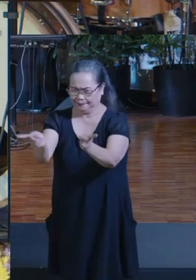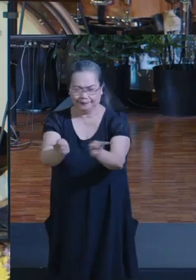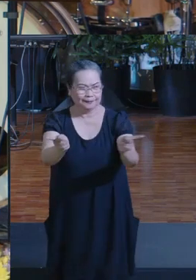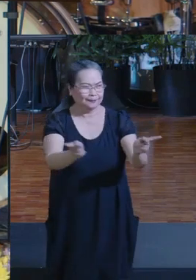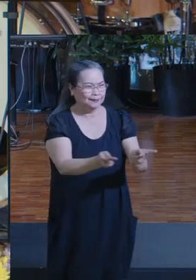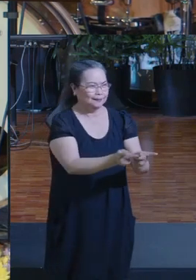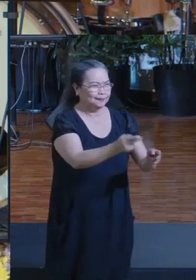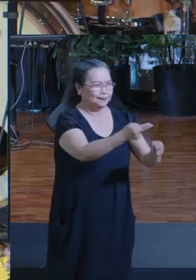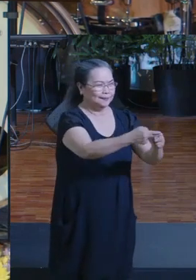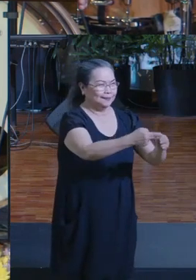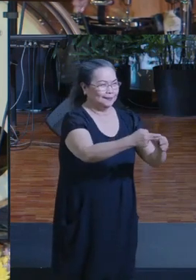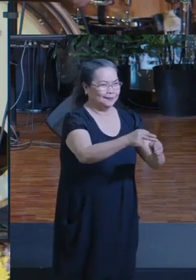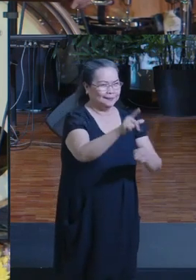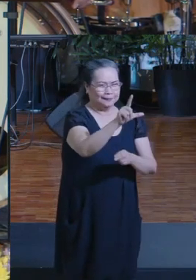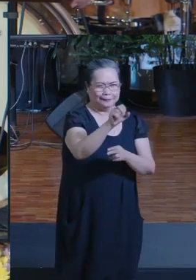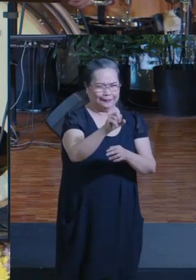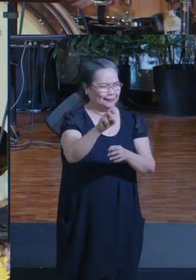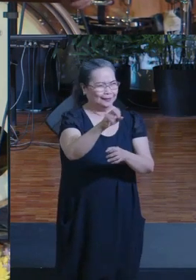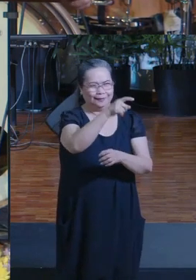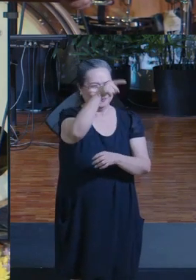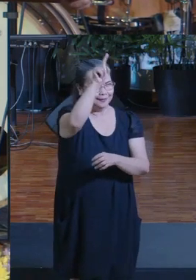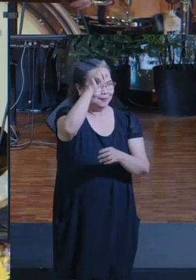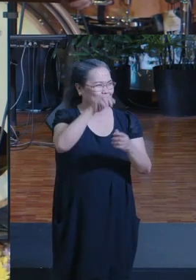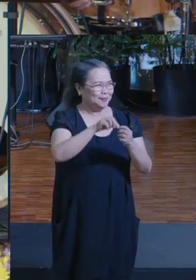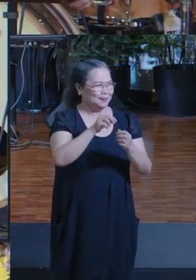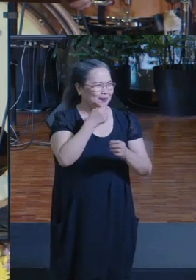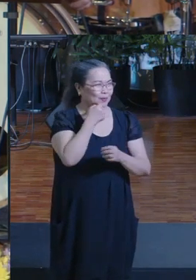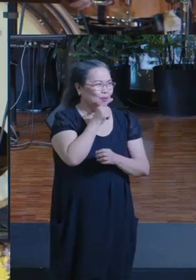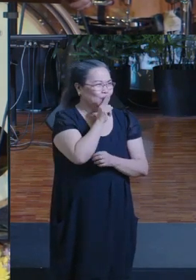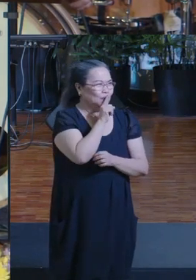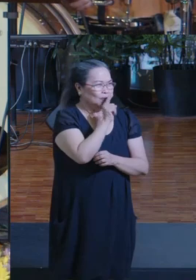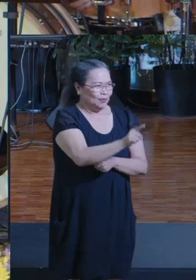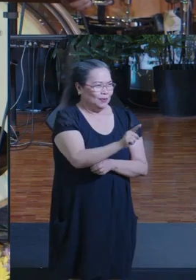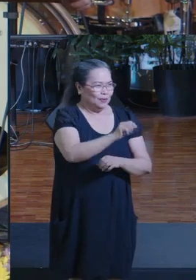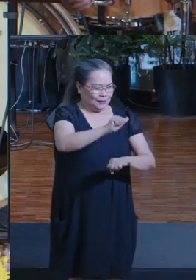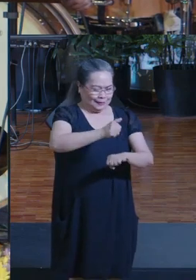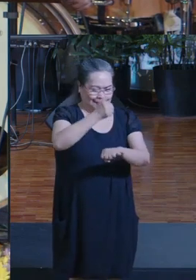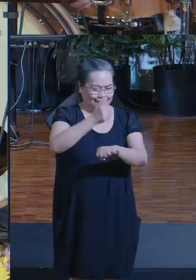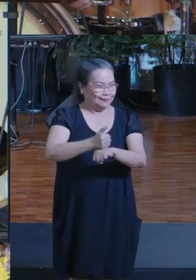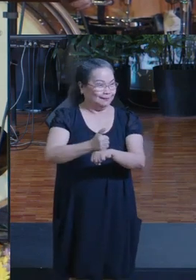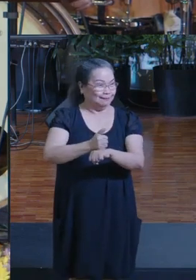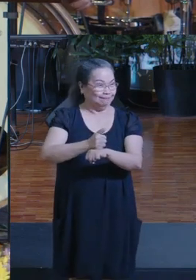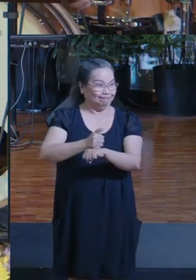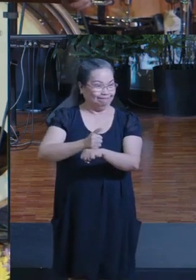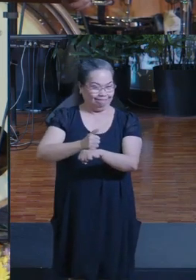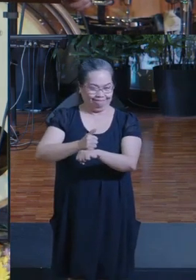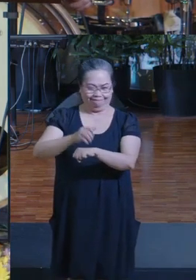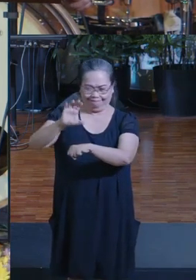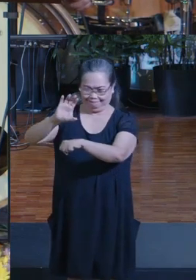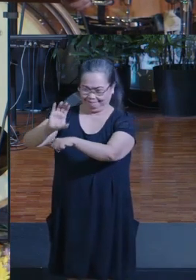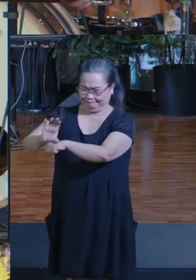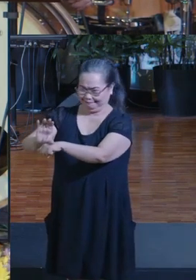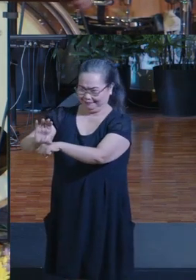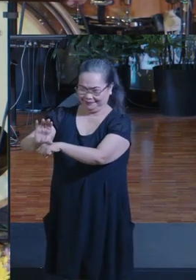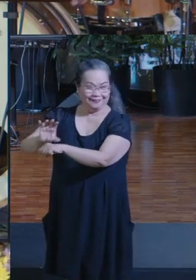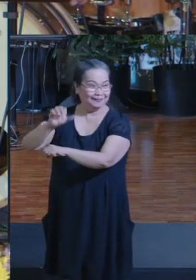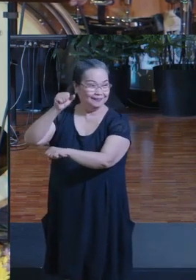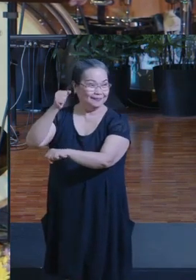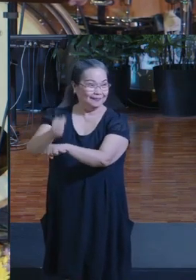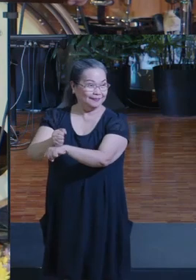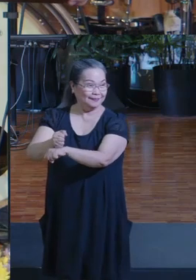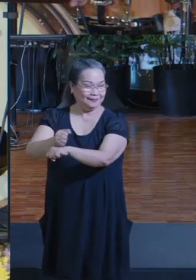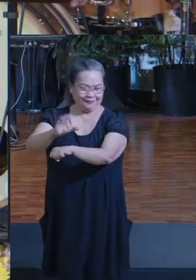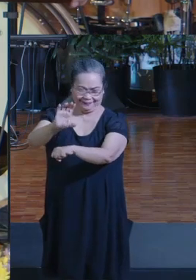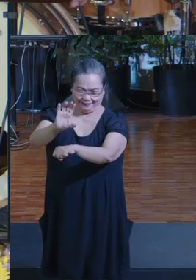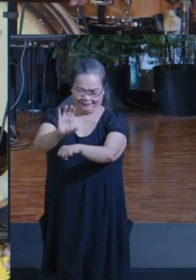pang sigurong mga karatigpok. At doon ay nagtayo sila ng mga iglesia na bahagi